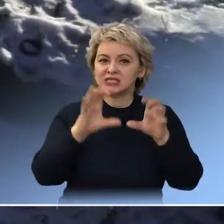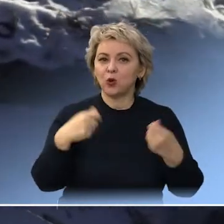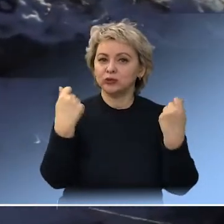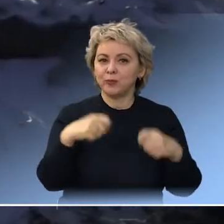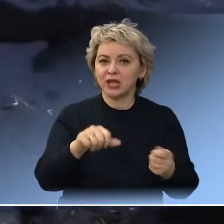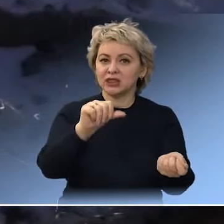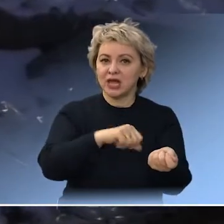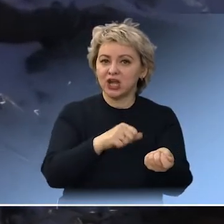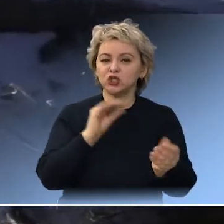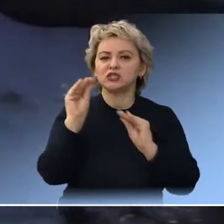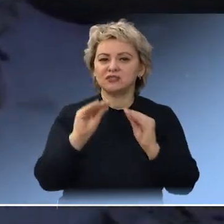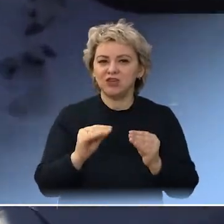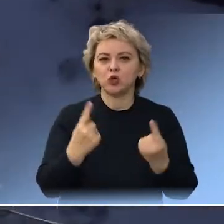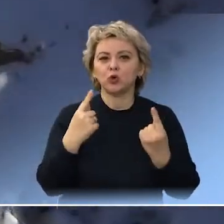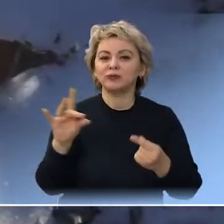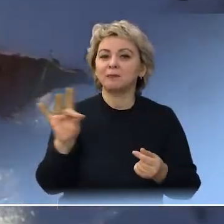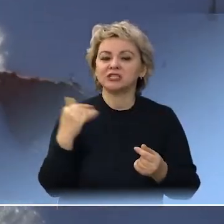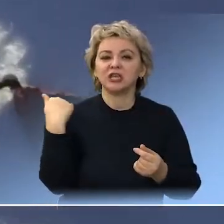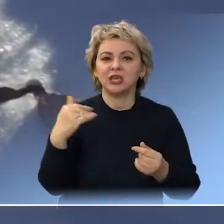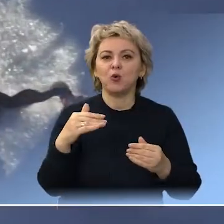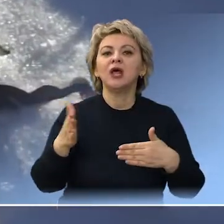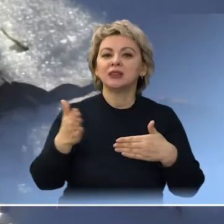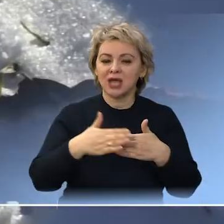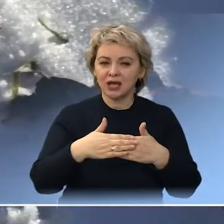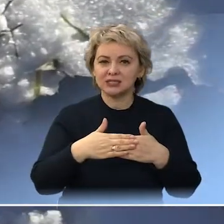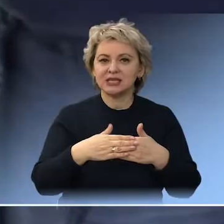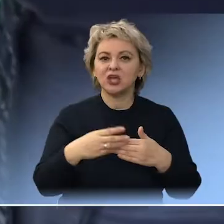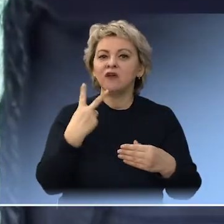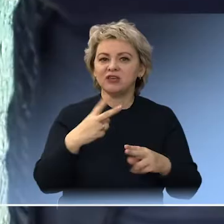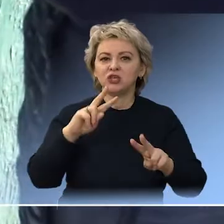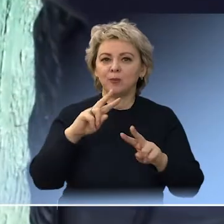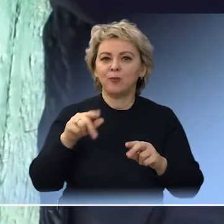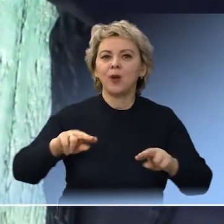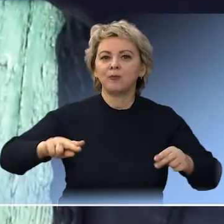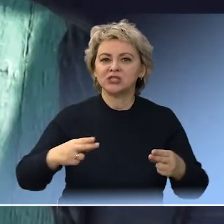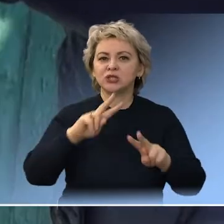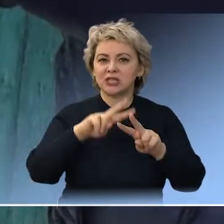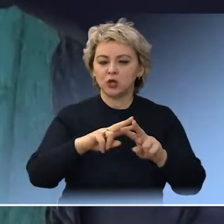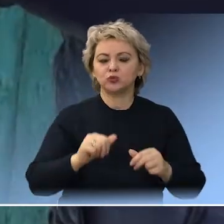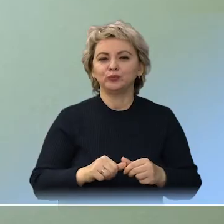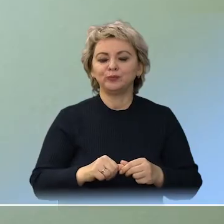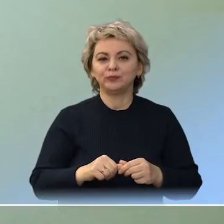сбыт наркотических средств в крупном размере». Ему избрана мера пресечения в виде заключения под стражу.